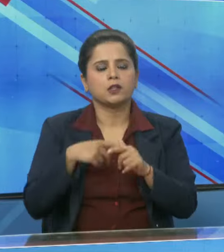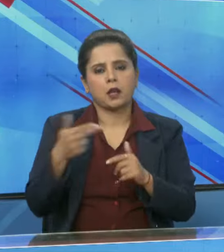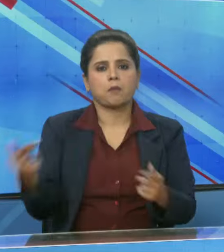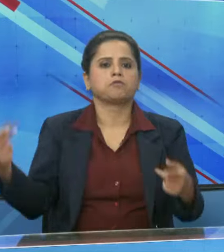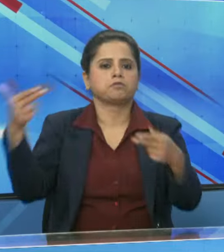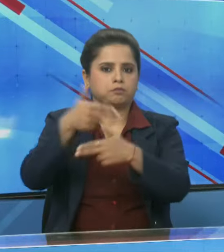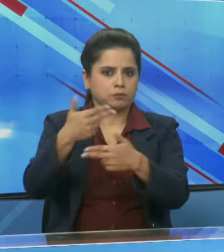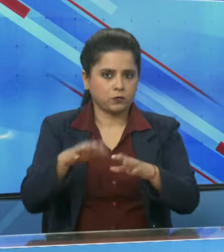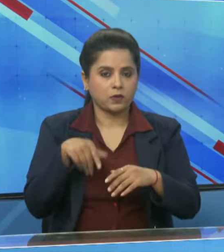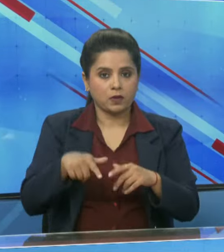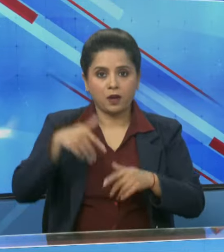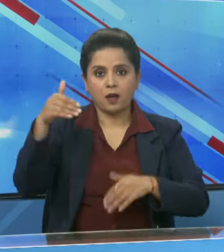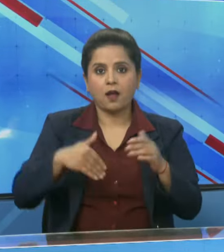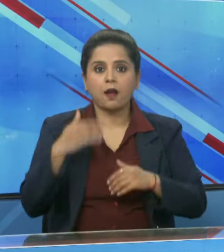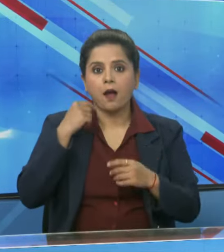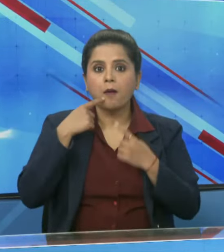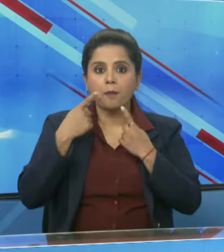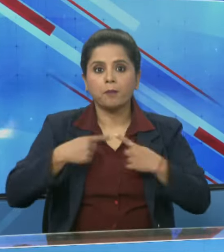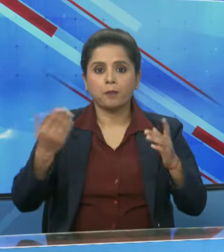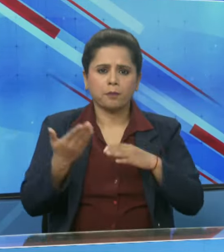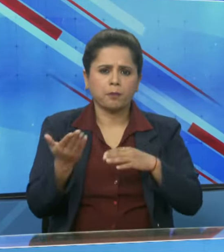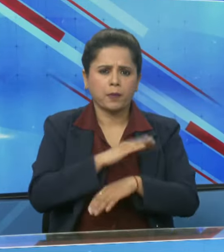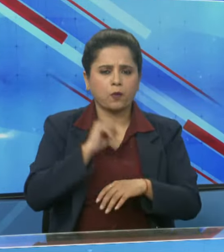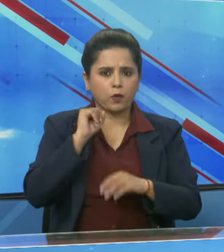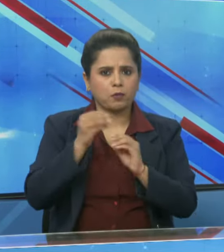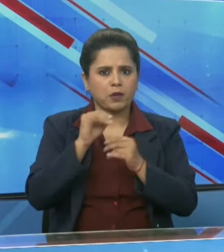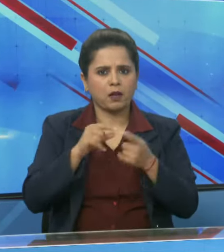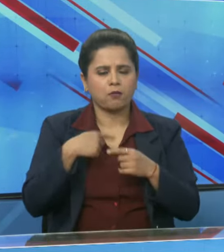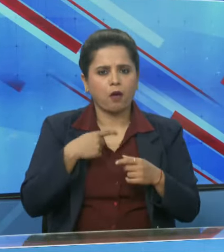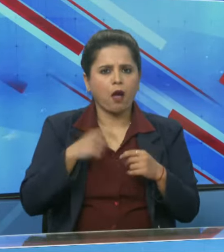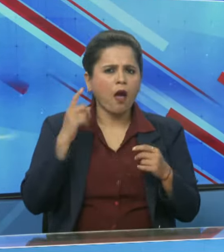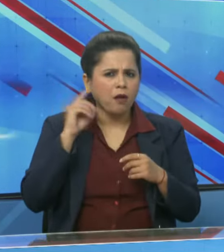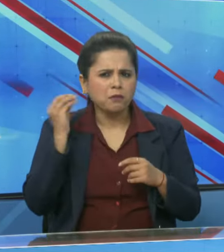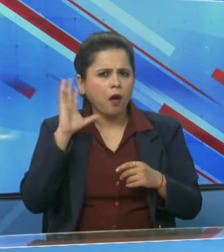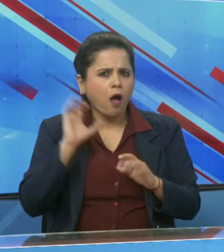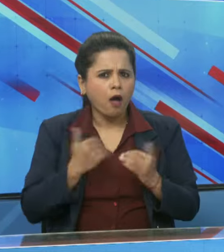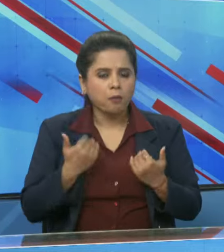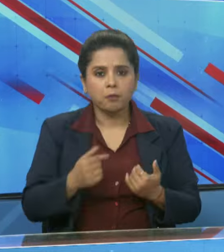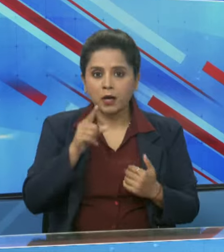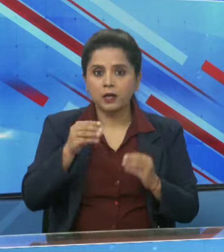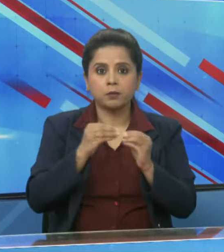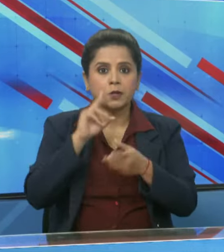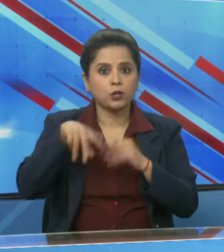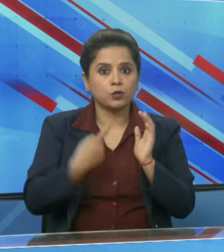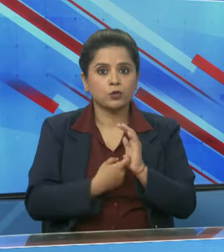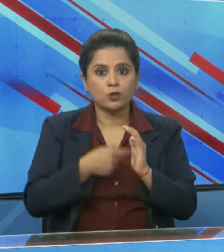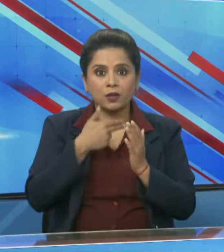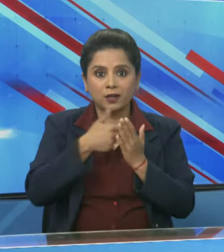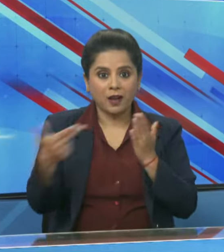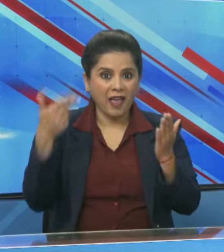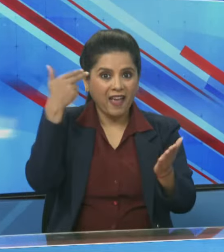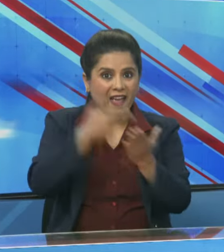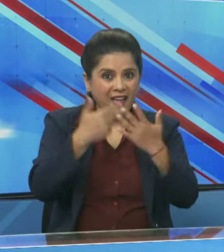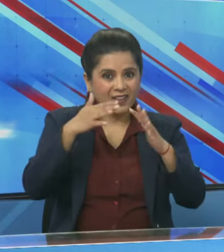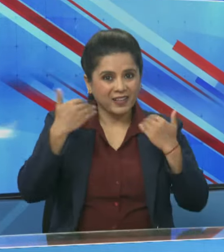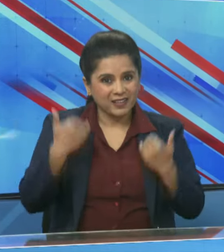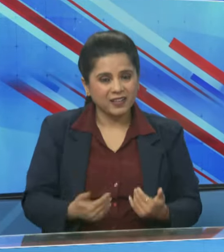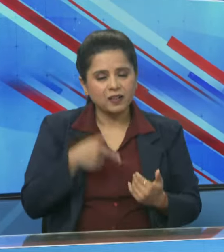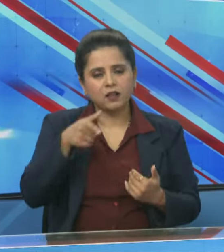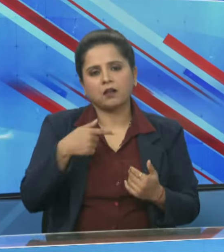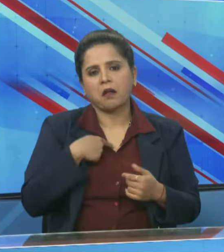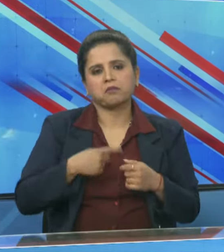है। चुनाव की तारीखों के ऐलान से पहले ही उनके बसपा छोड़ने की खबरें आ रही थी, लेकिन बिजनौर से टिकट कटने के बाद अब उन्होंने